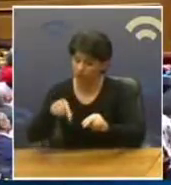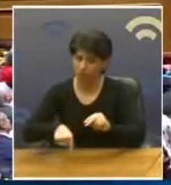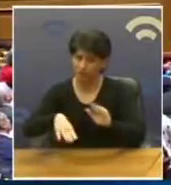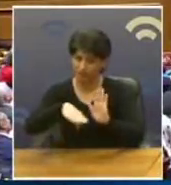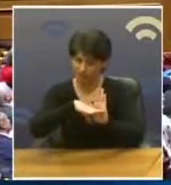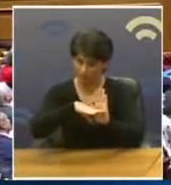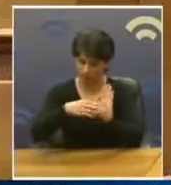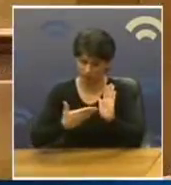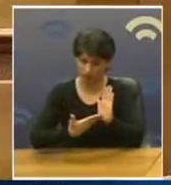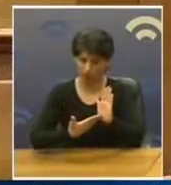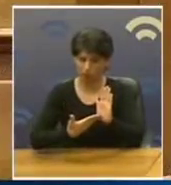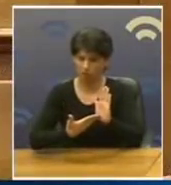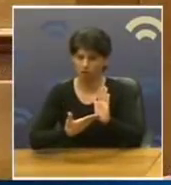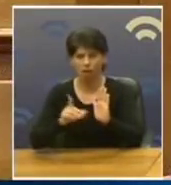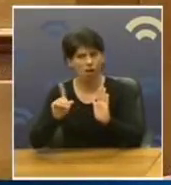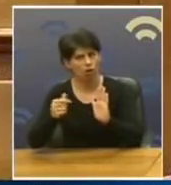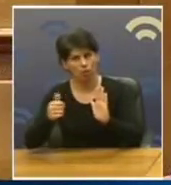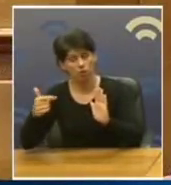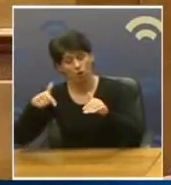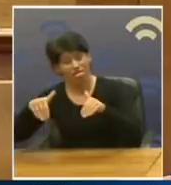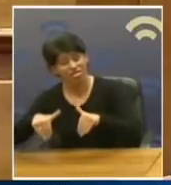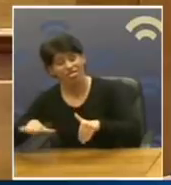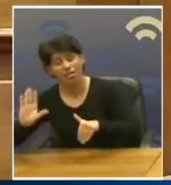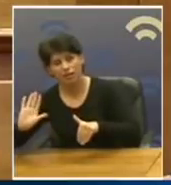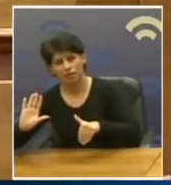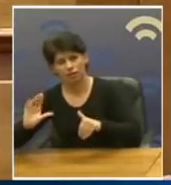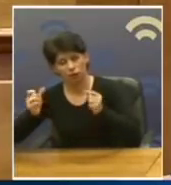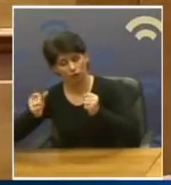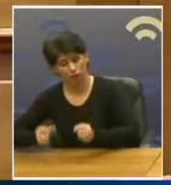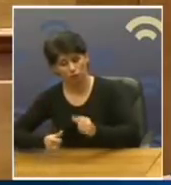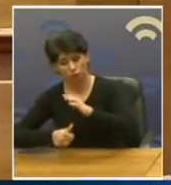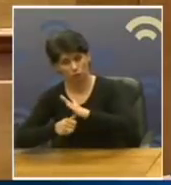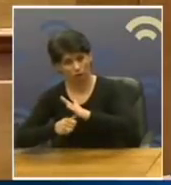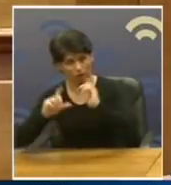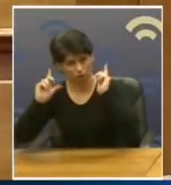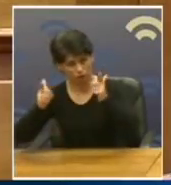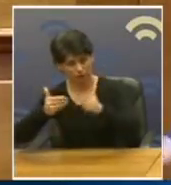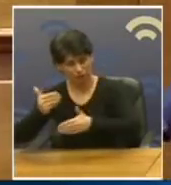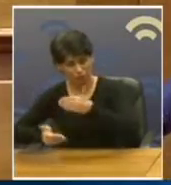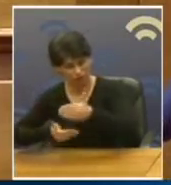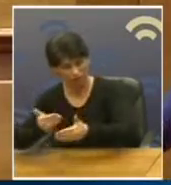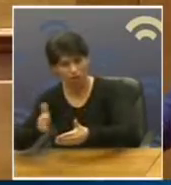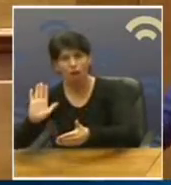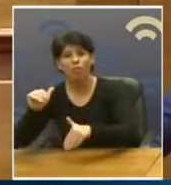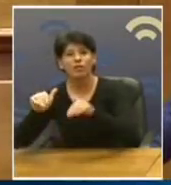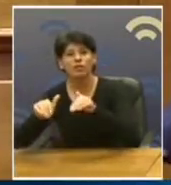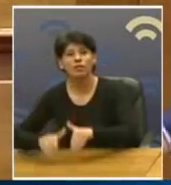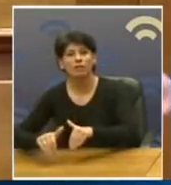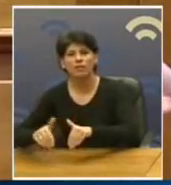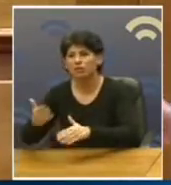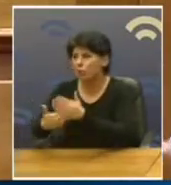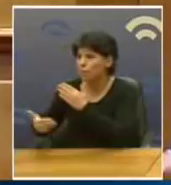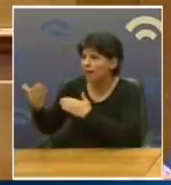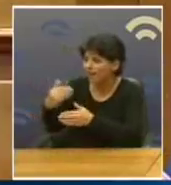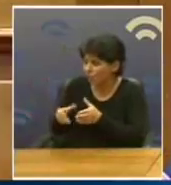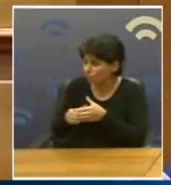διάταξη, όχι μόνο δεν σέβεστε το θεσμό, τη διαδικασία, αλλά δεν σέβεστε και το παρελθόν σας, τη